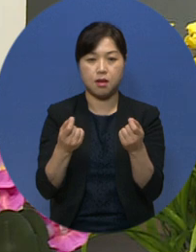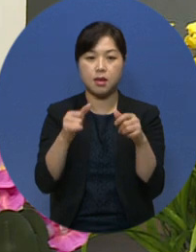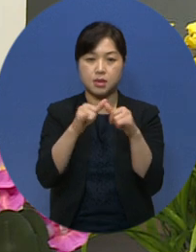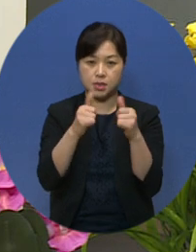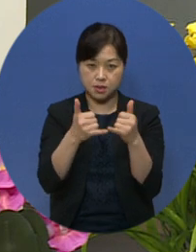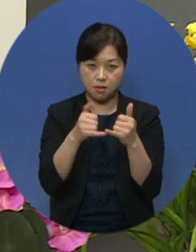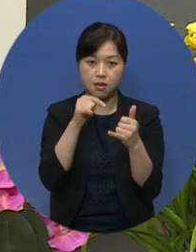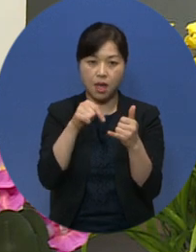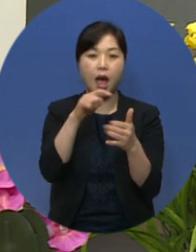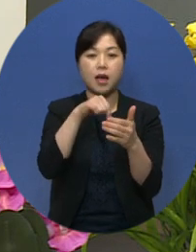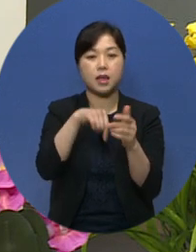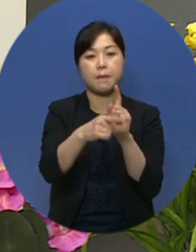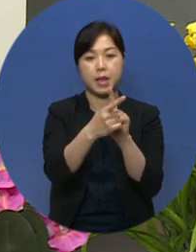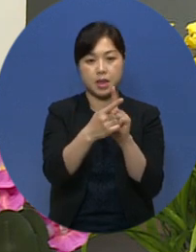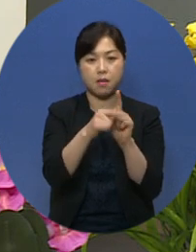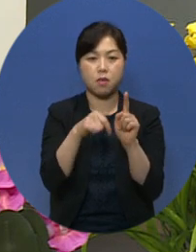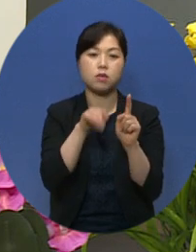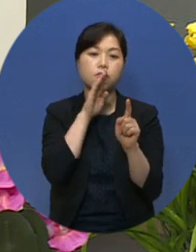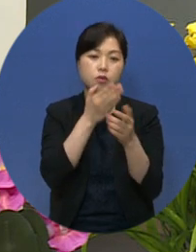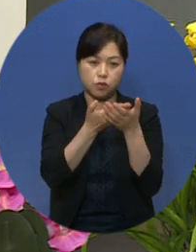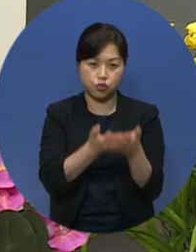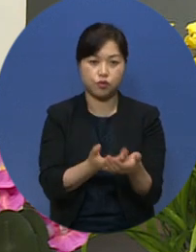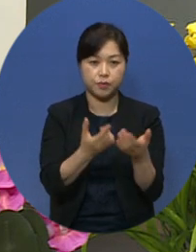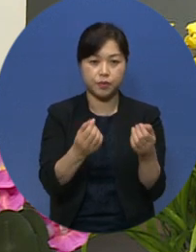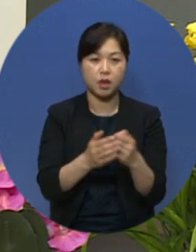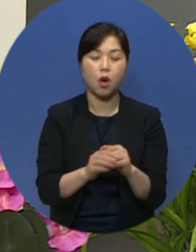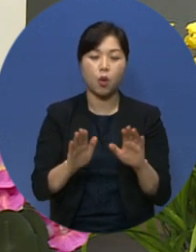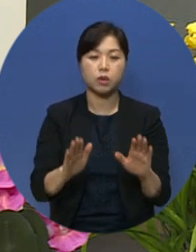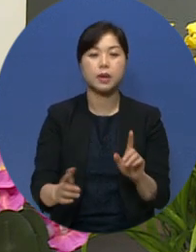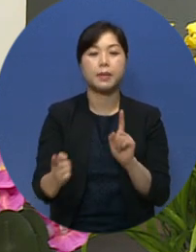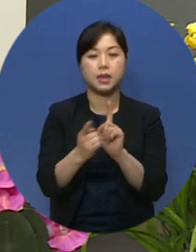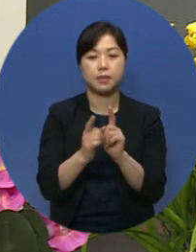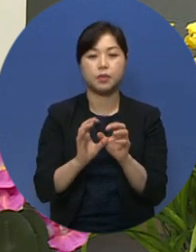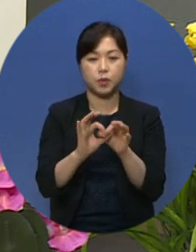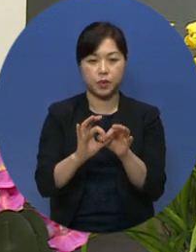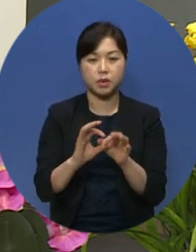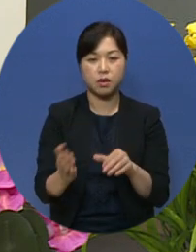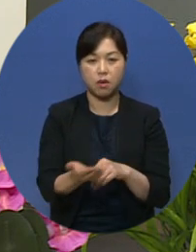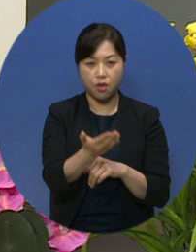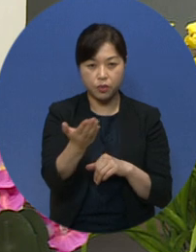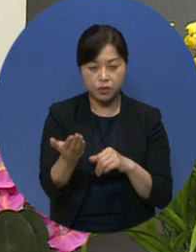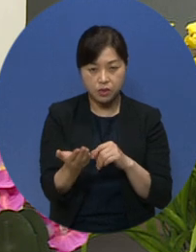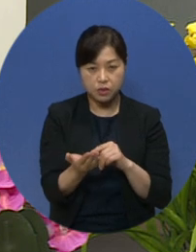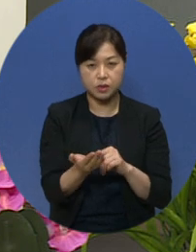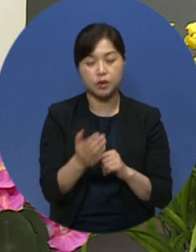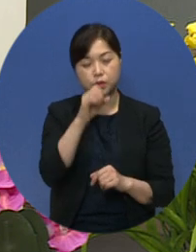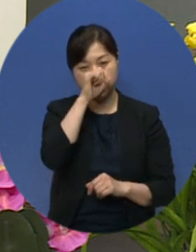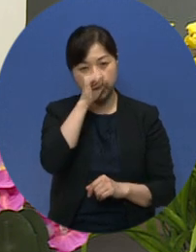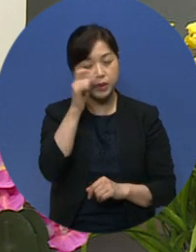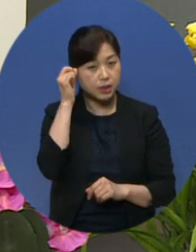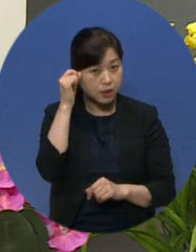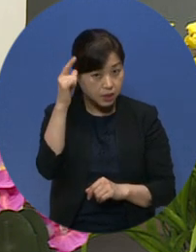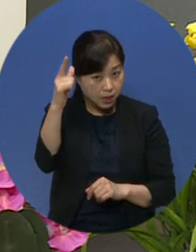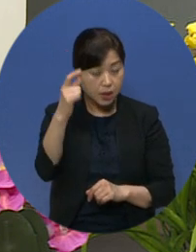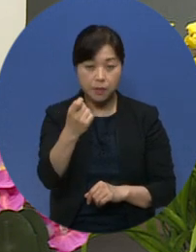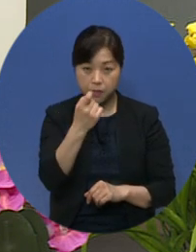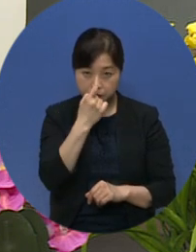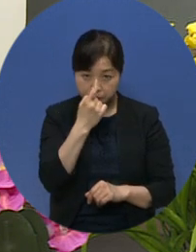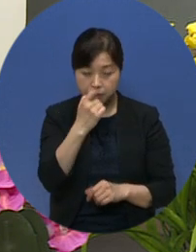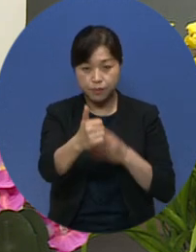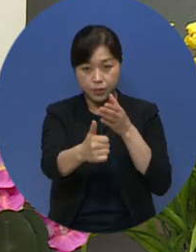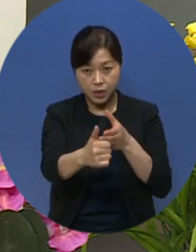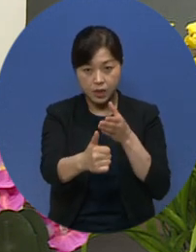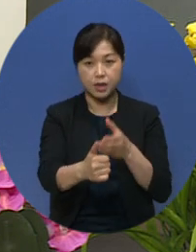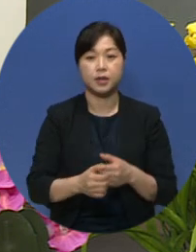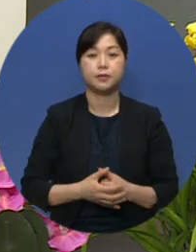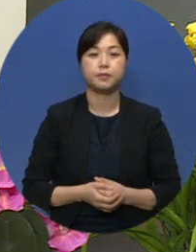만남을 아주 소중한 겁니다 오늘의 이 만남을 통해서 또 여러분 에 좋은 지혜를 얻기를